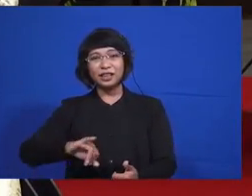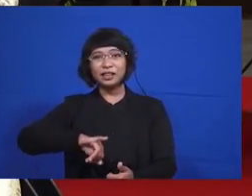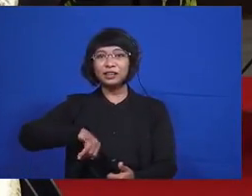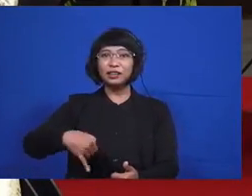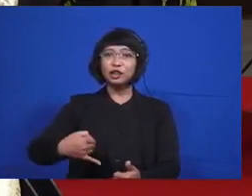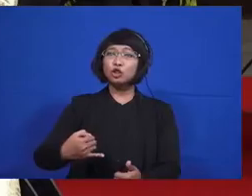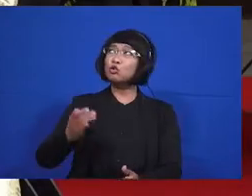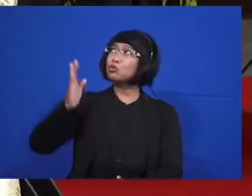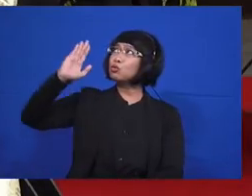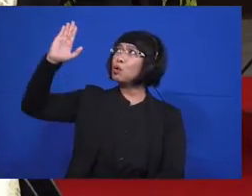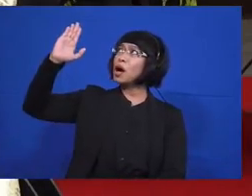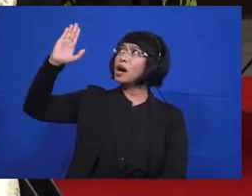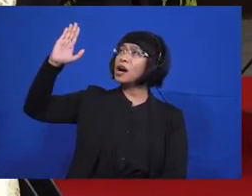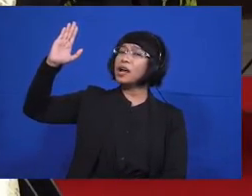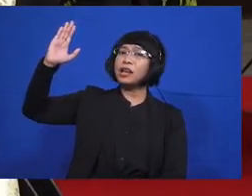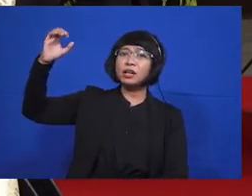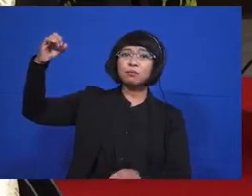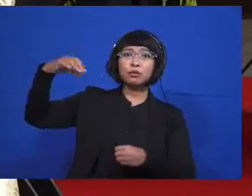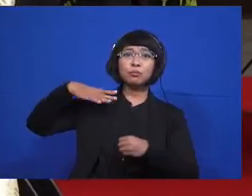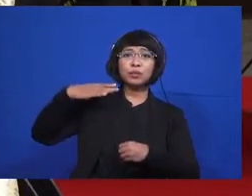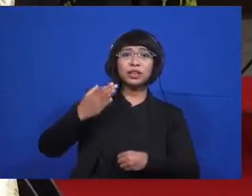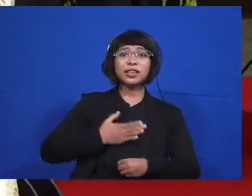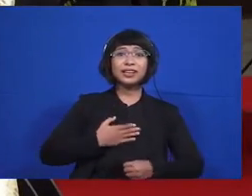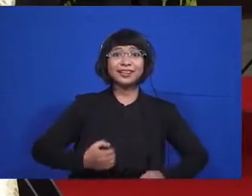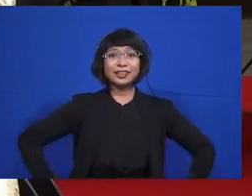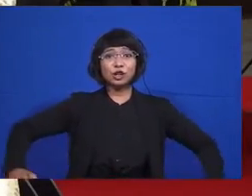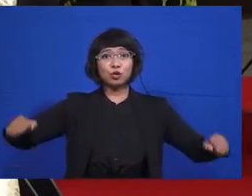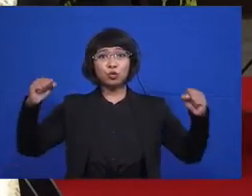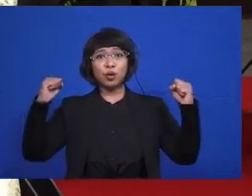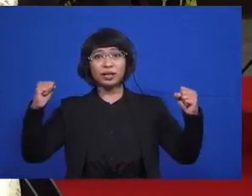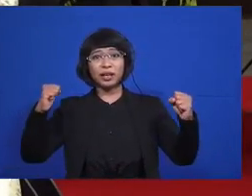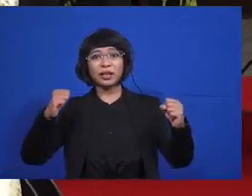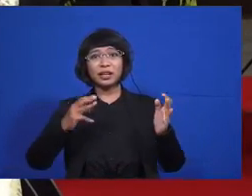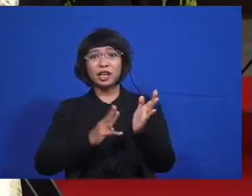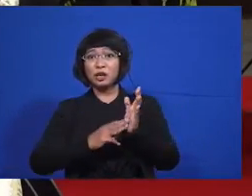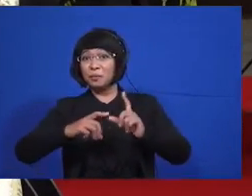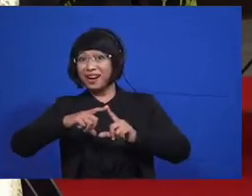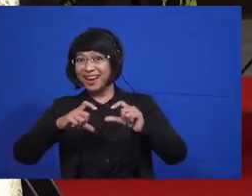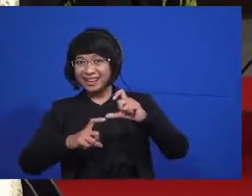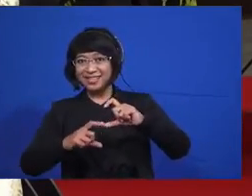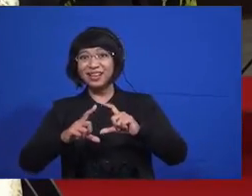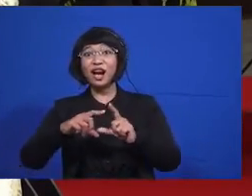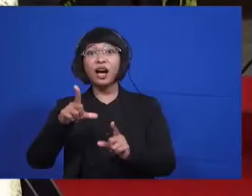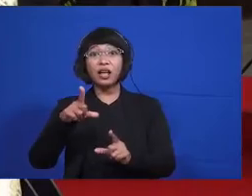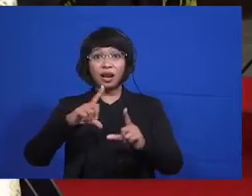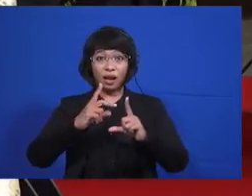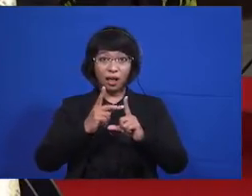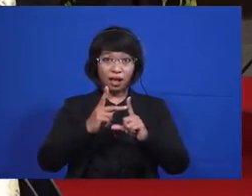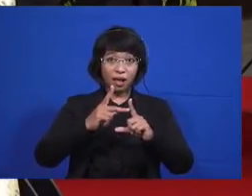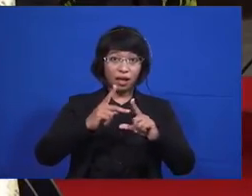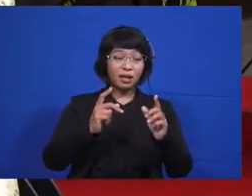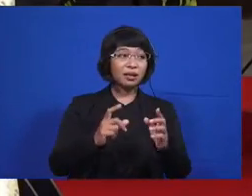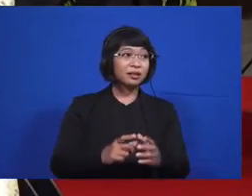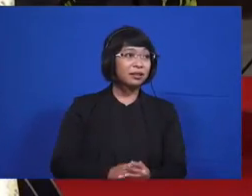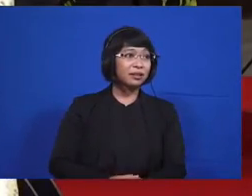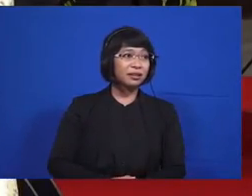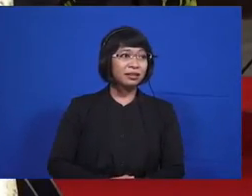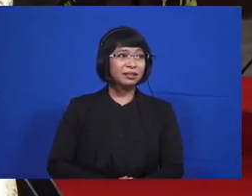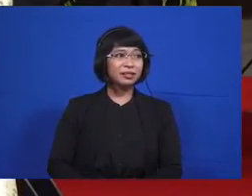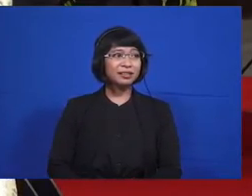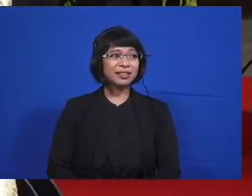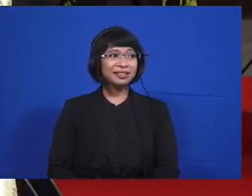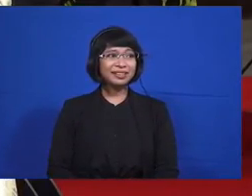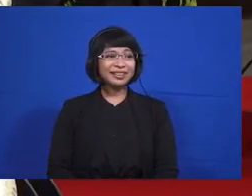memampukan saya melewati masalah demi masalah. Masalah ada, selalu saya lewati. Oke, masalah itu. Nah,